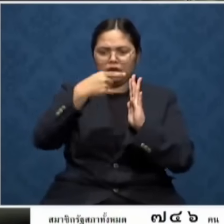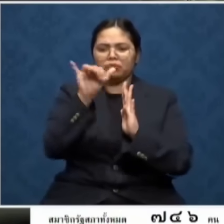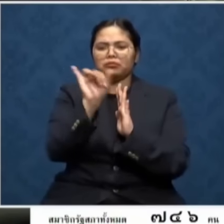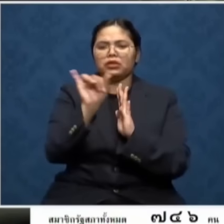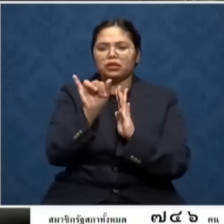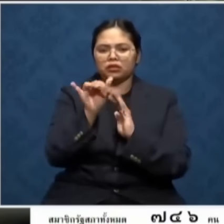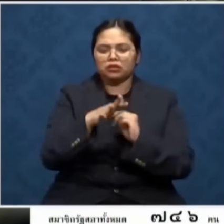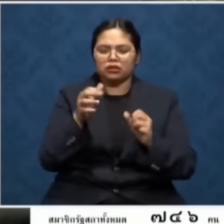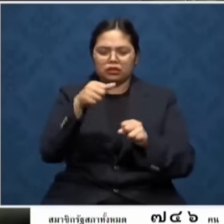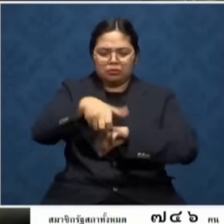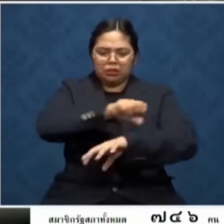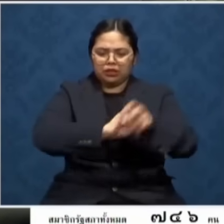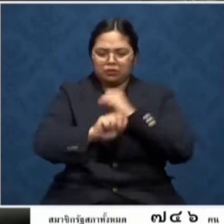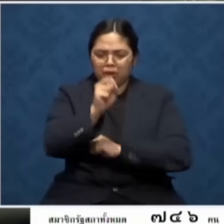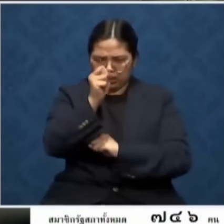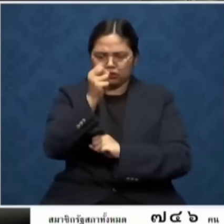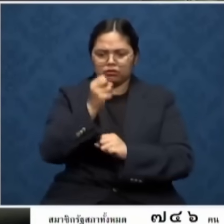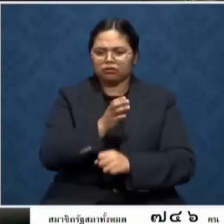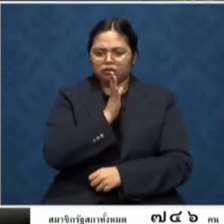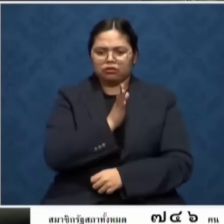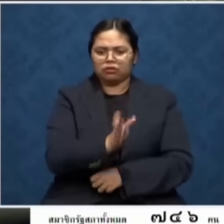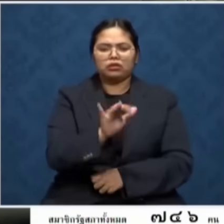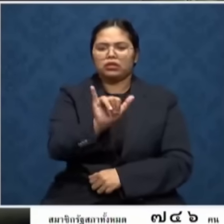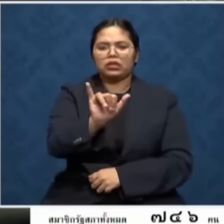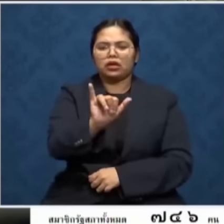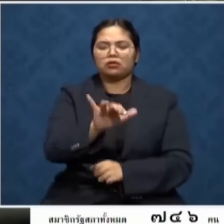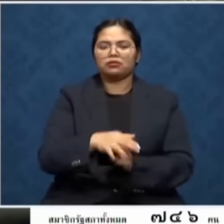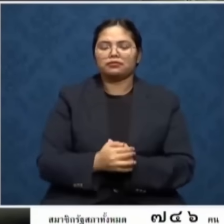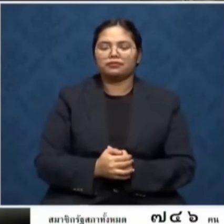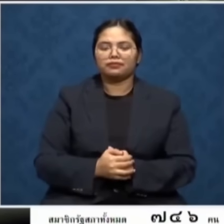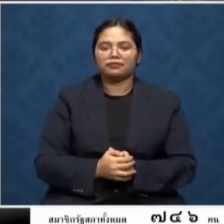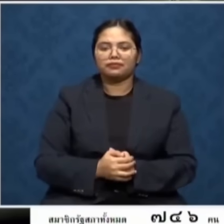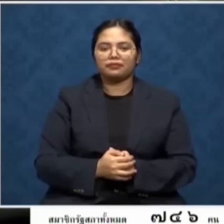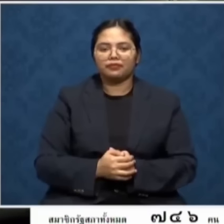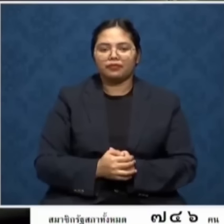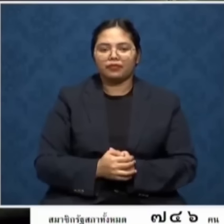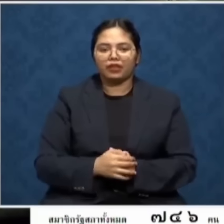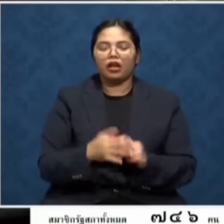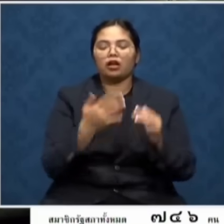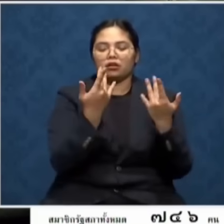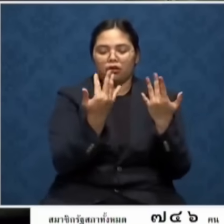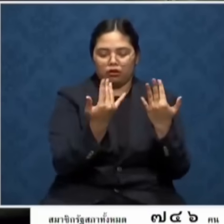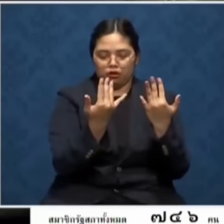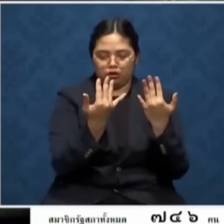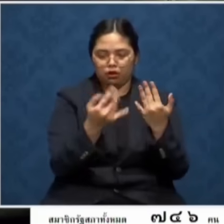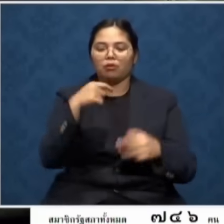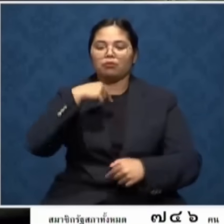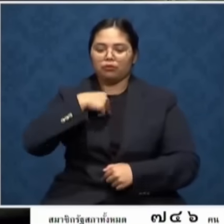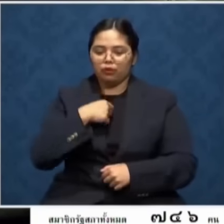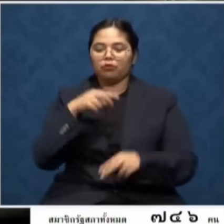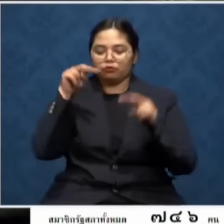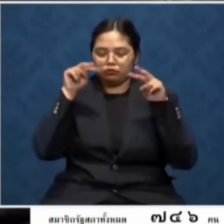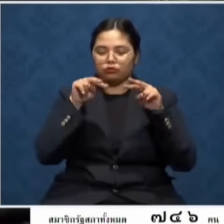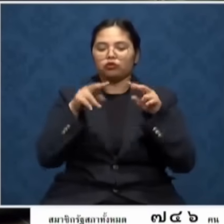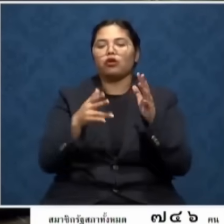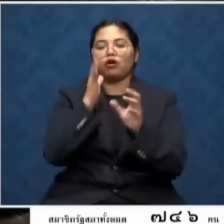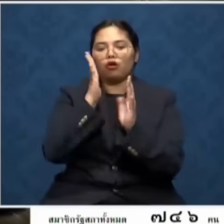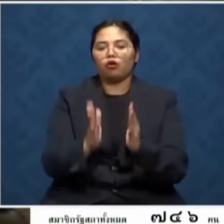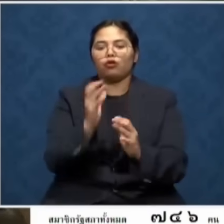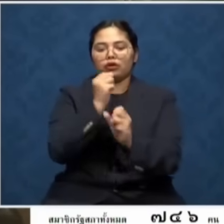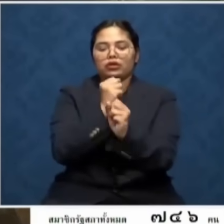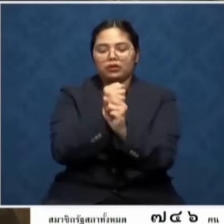ที่จะปฏิบัติหน้าที่อย่างเป็นทางการเลย ท่านสรัสนันครับผมกำลังวินิจฉัยนะครับฟังจากเจ้าหน้าที่แล้วนะครับมี